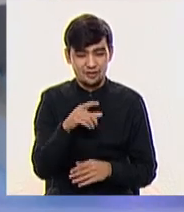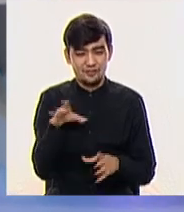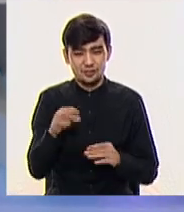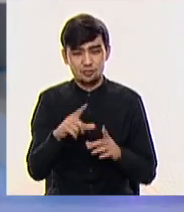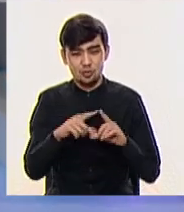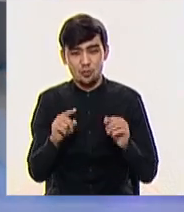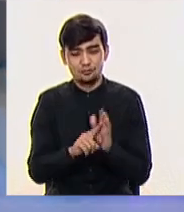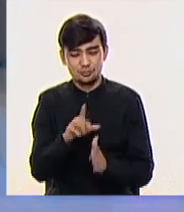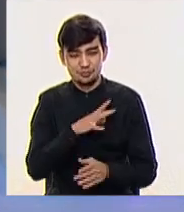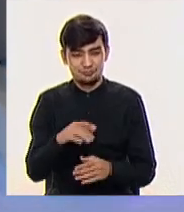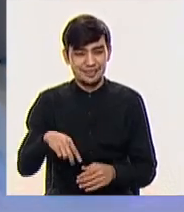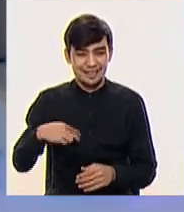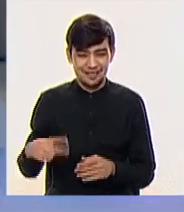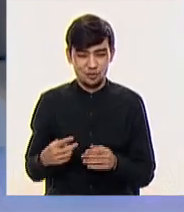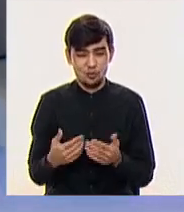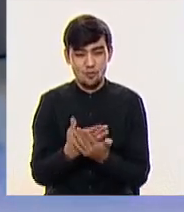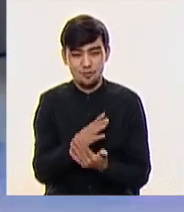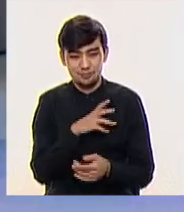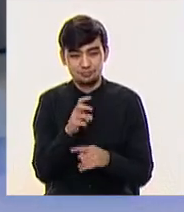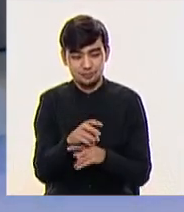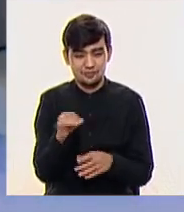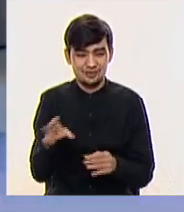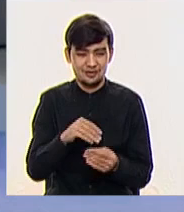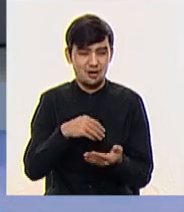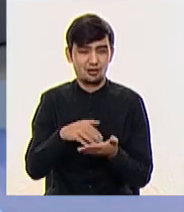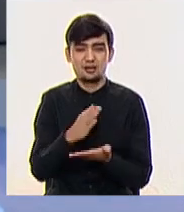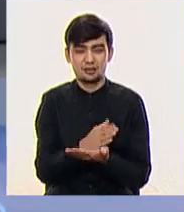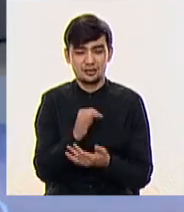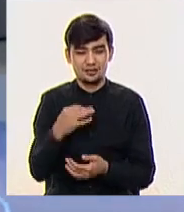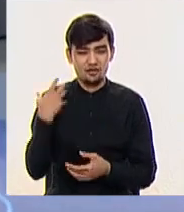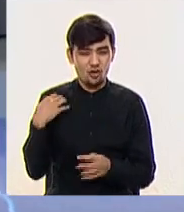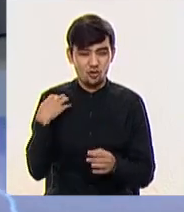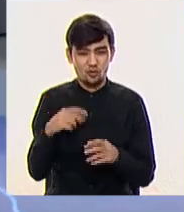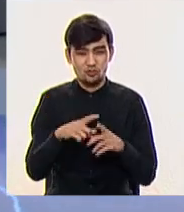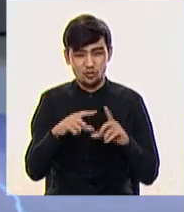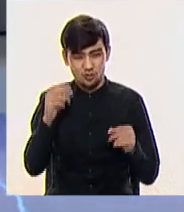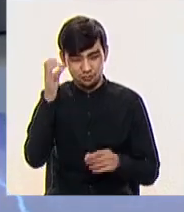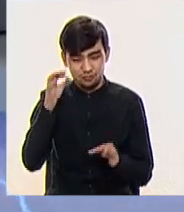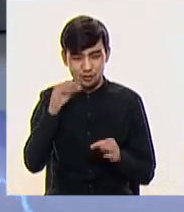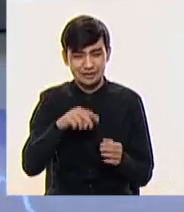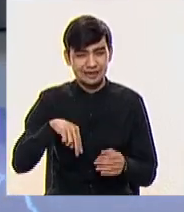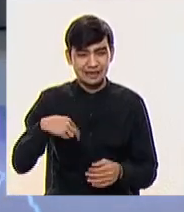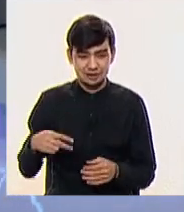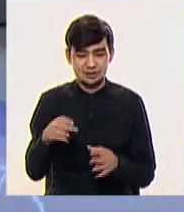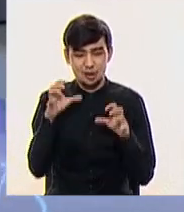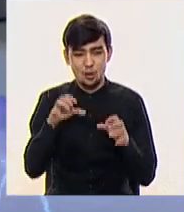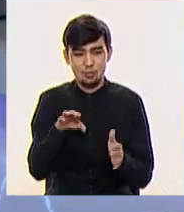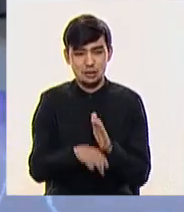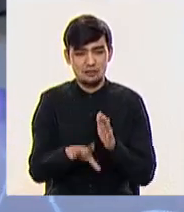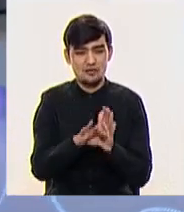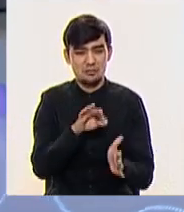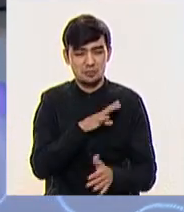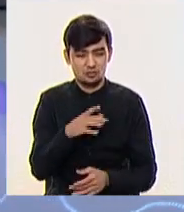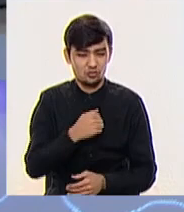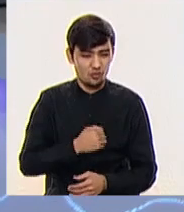келген мектеп директорынан бас тартып жатыр. Ұстаздар білім бөлімінің басшылары директорды заңсыз тағайындады деп наразы.